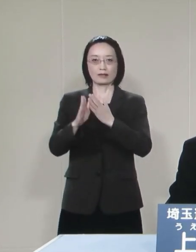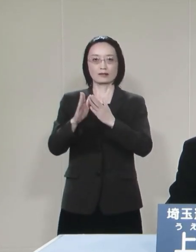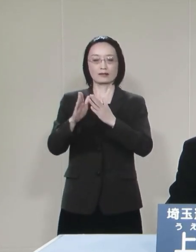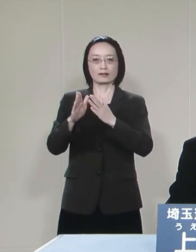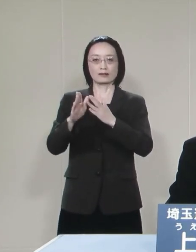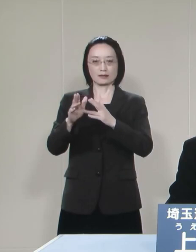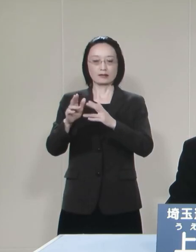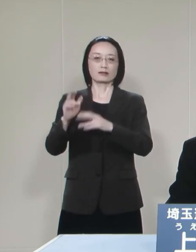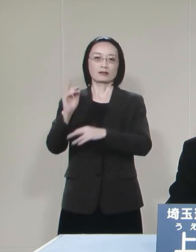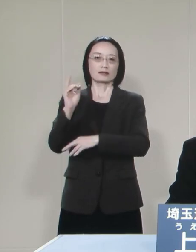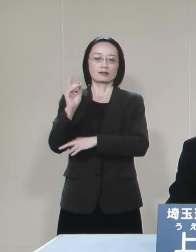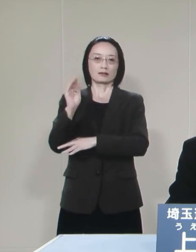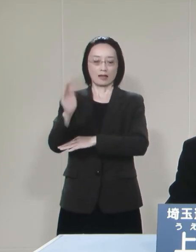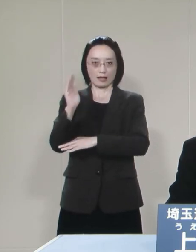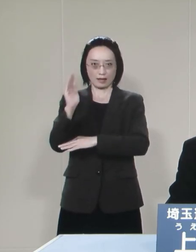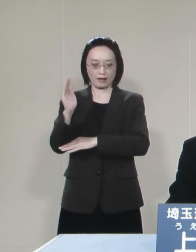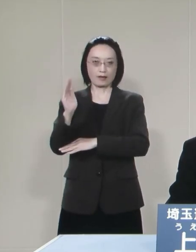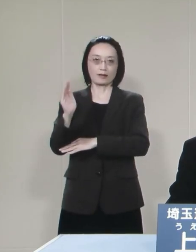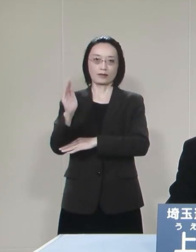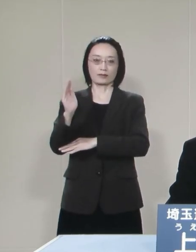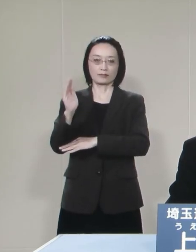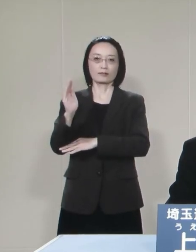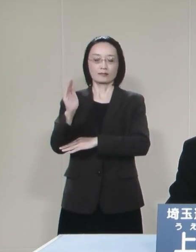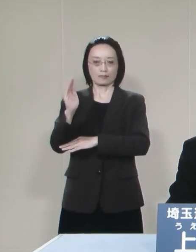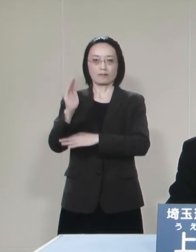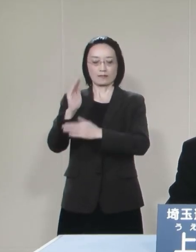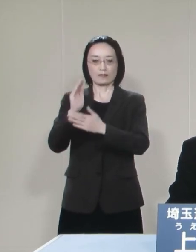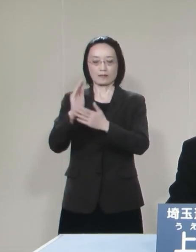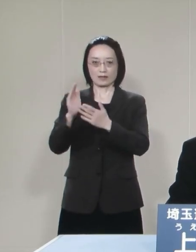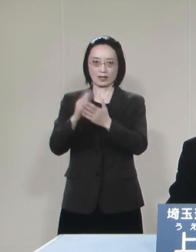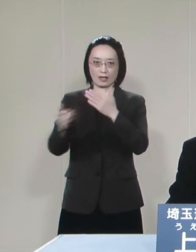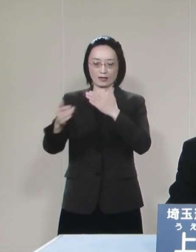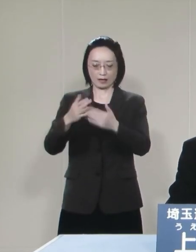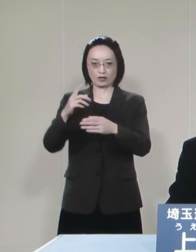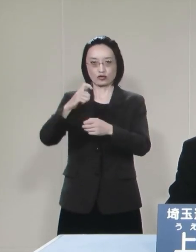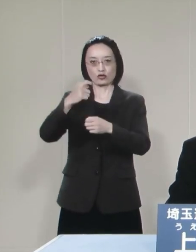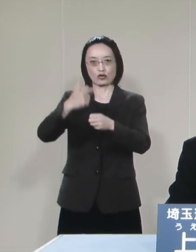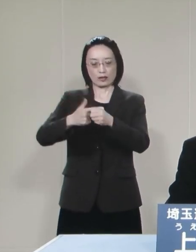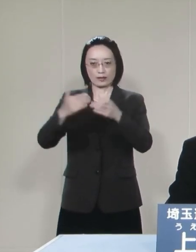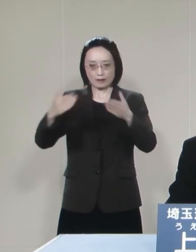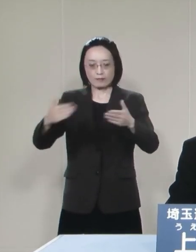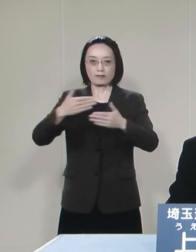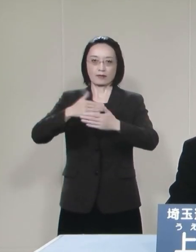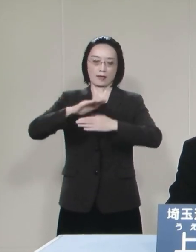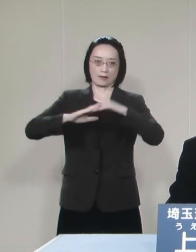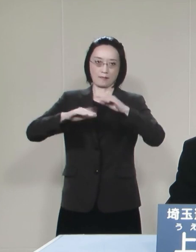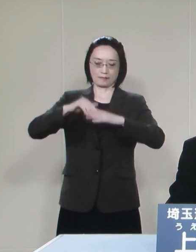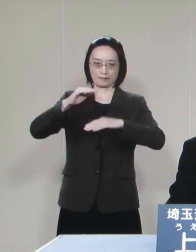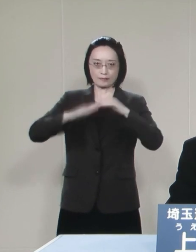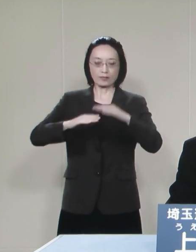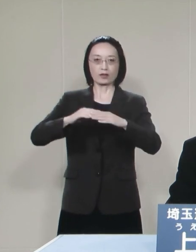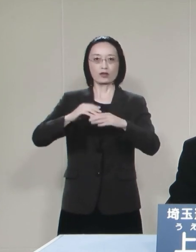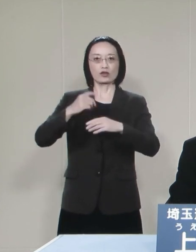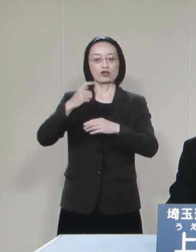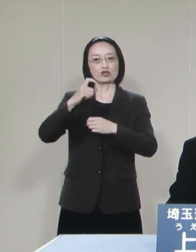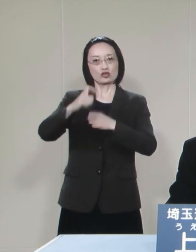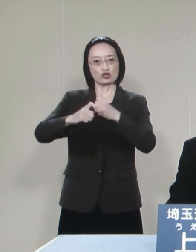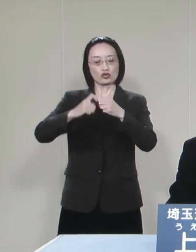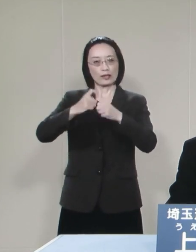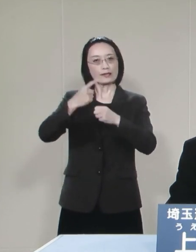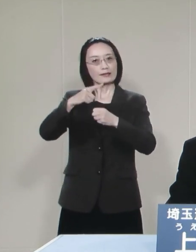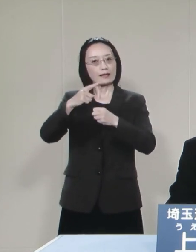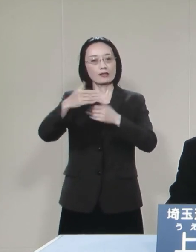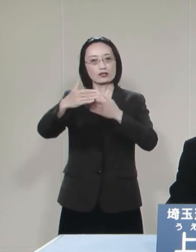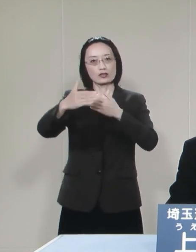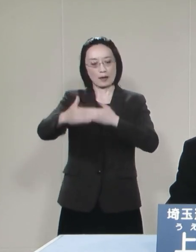県政を16年経験したこの蓄積と10年と1ヶ月衆議院議員